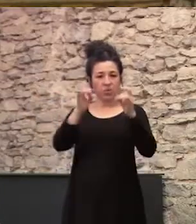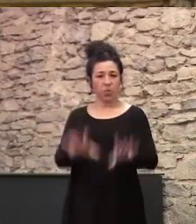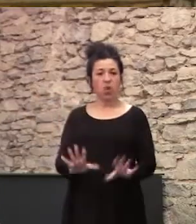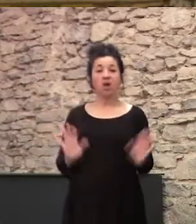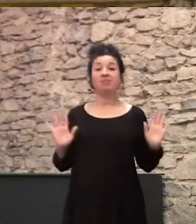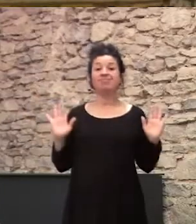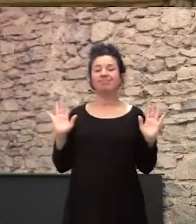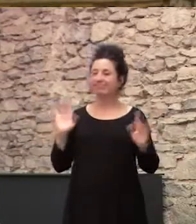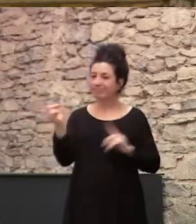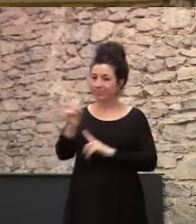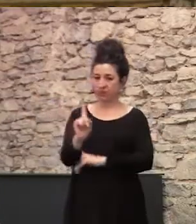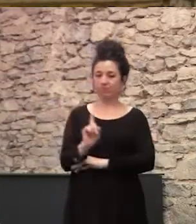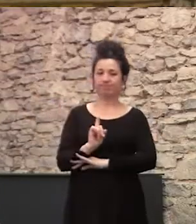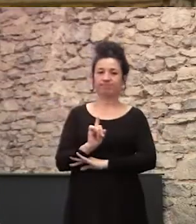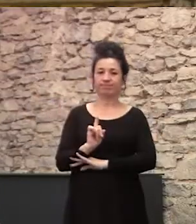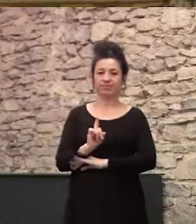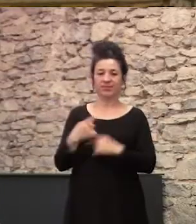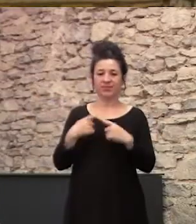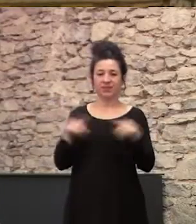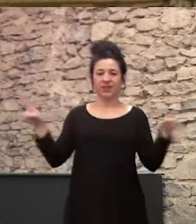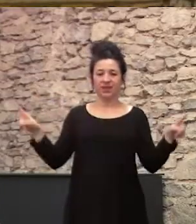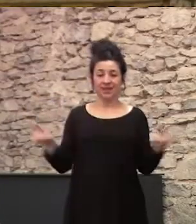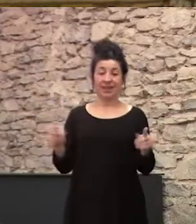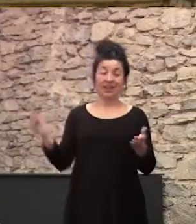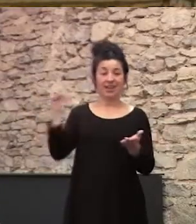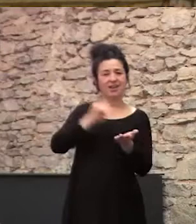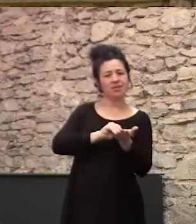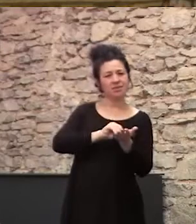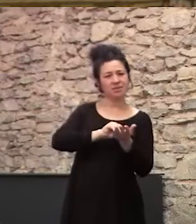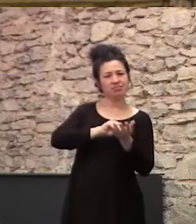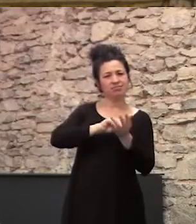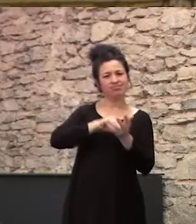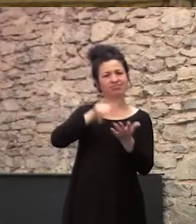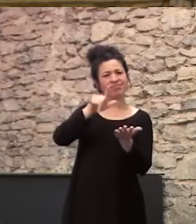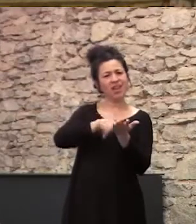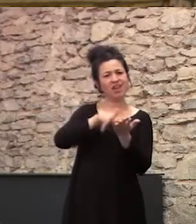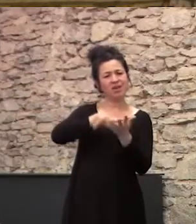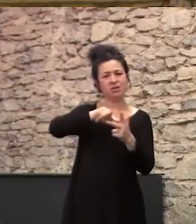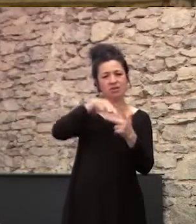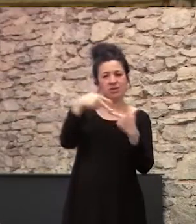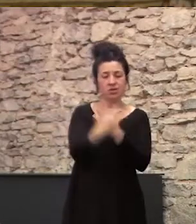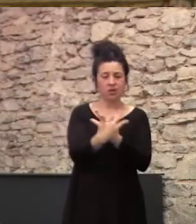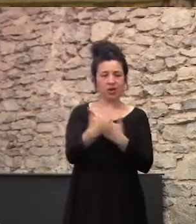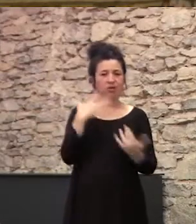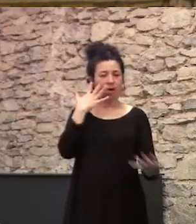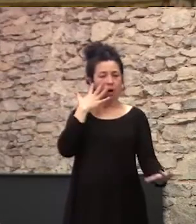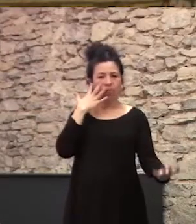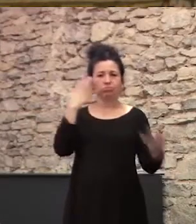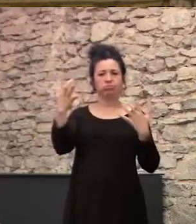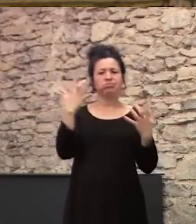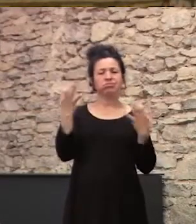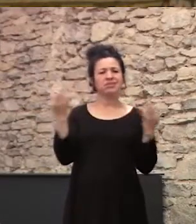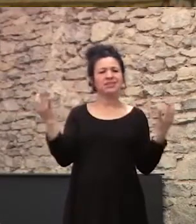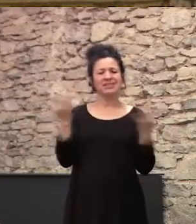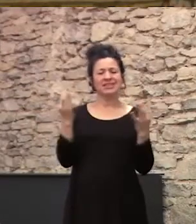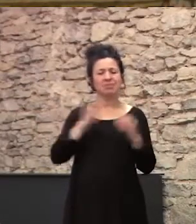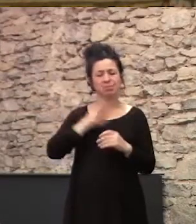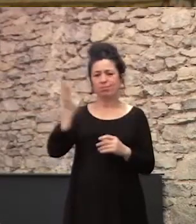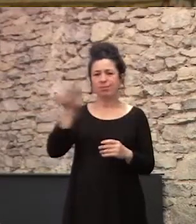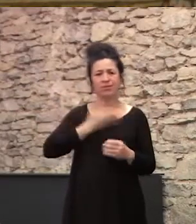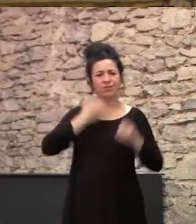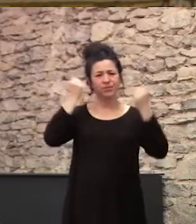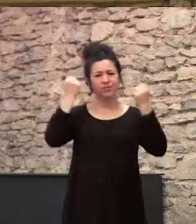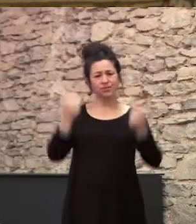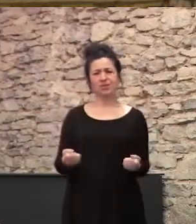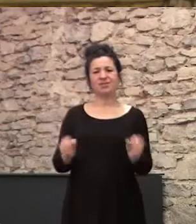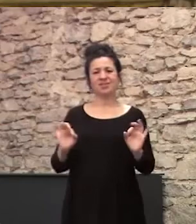ez ez daukata, nik uste gaina euskararen kasuan oso oso nabarmena ez dakit asko afektatzen di, baina